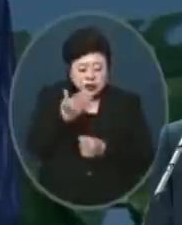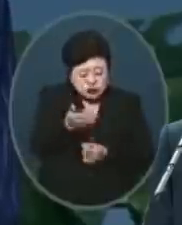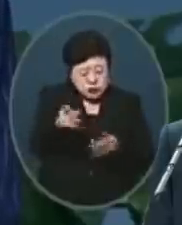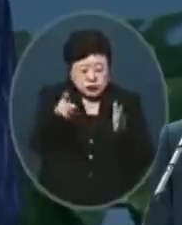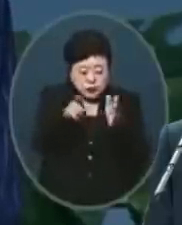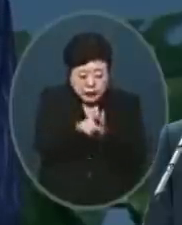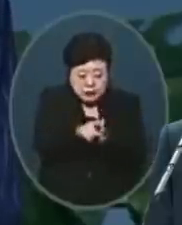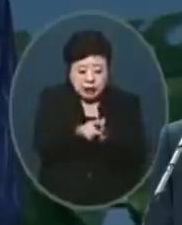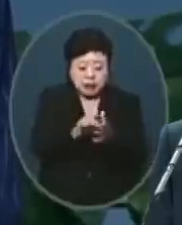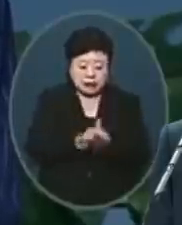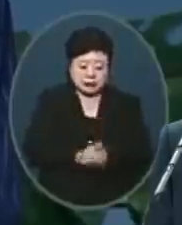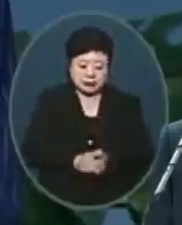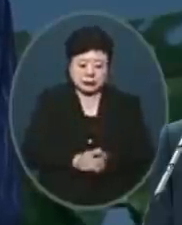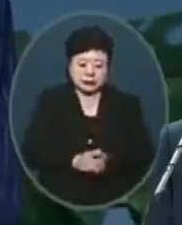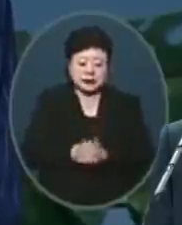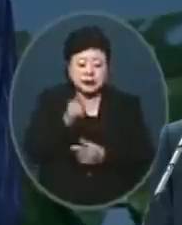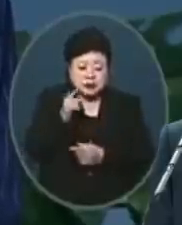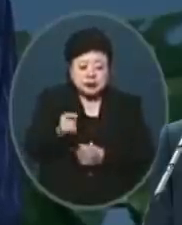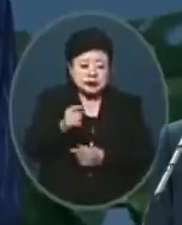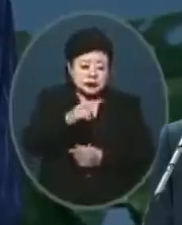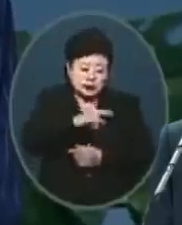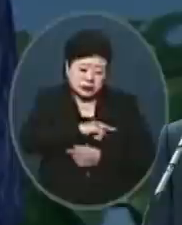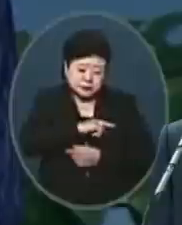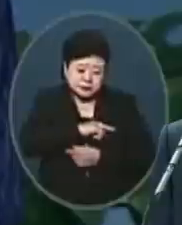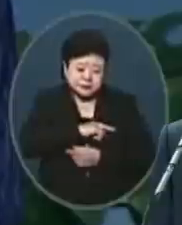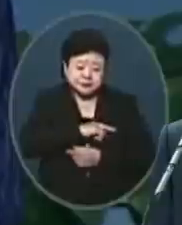위해서는 그